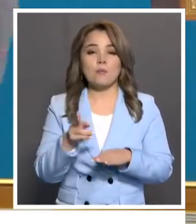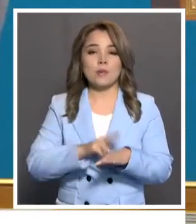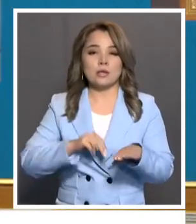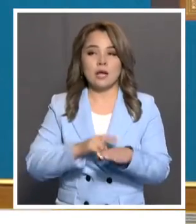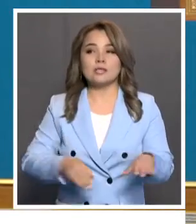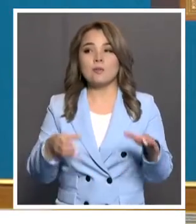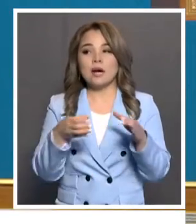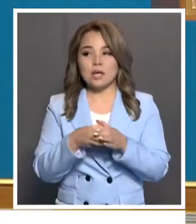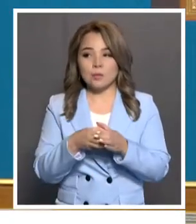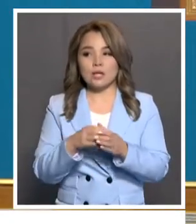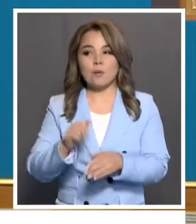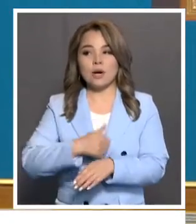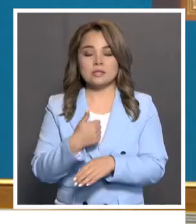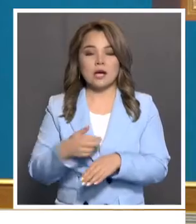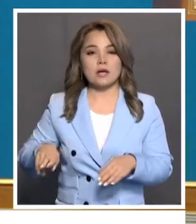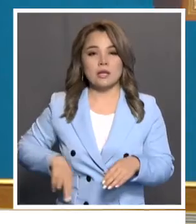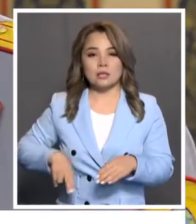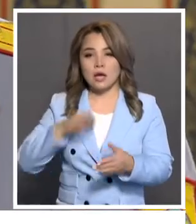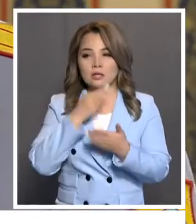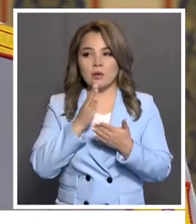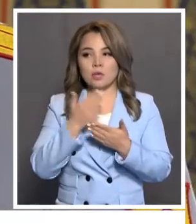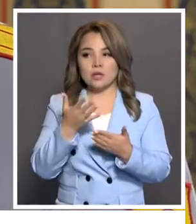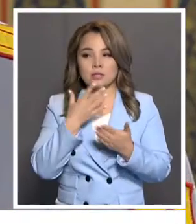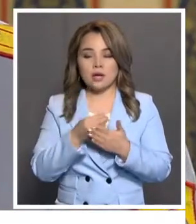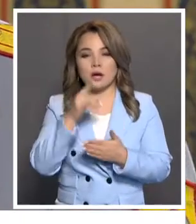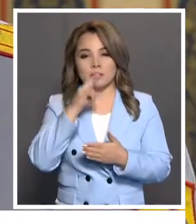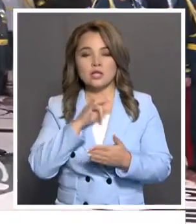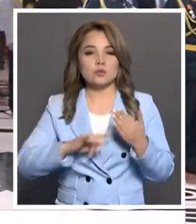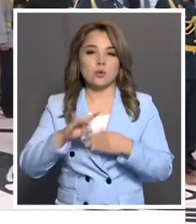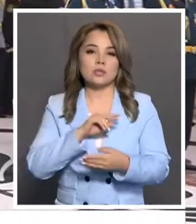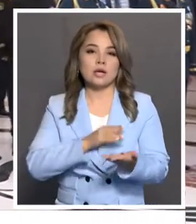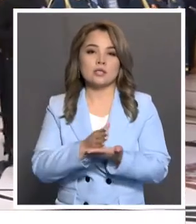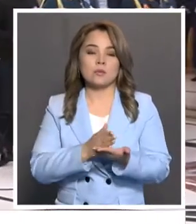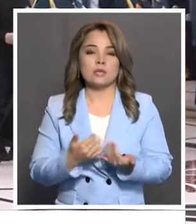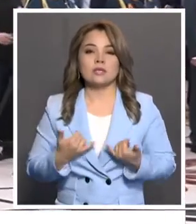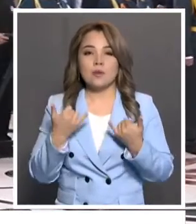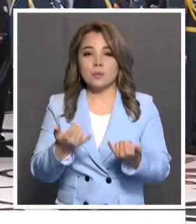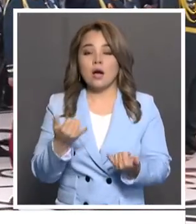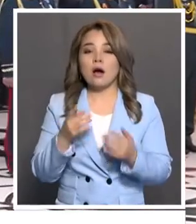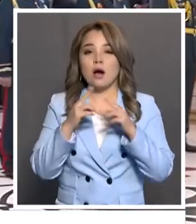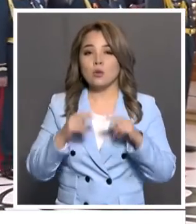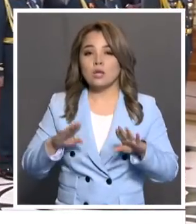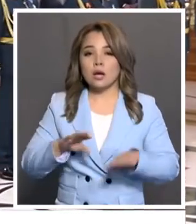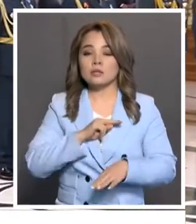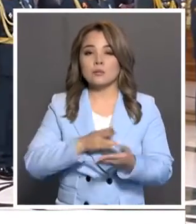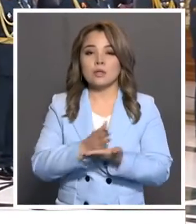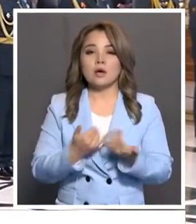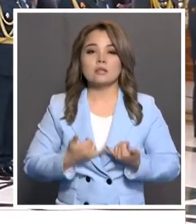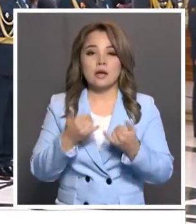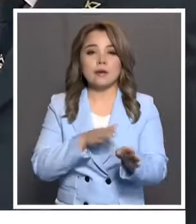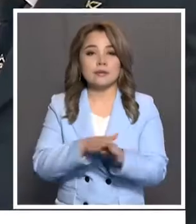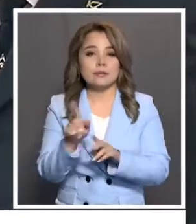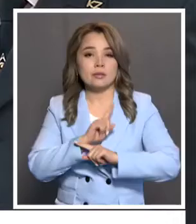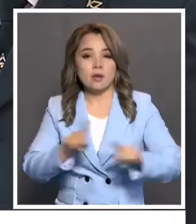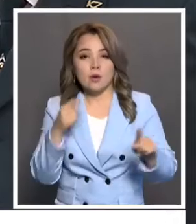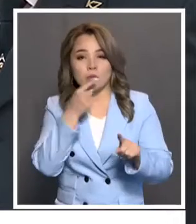полиция департаментінің бастығы. Қазақстан республикасына қызмет етемін. Ағордаға қызметін абыроймен атқарып, ерекше